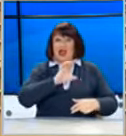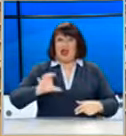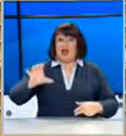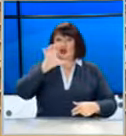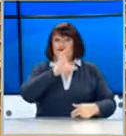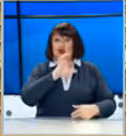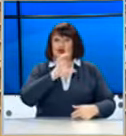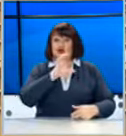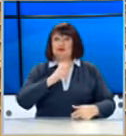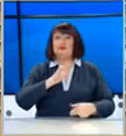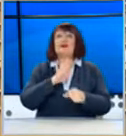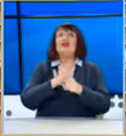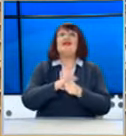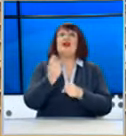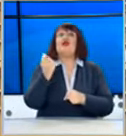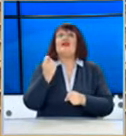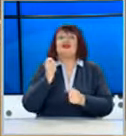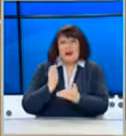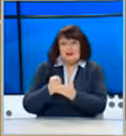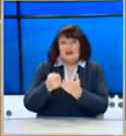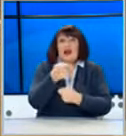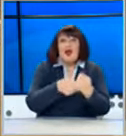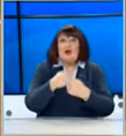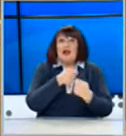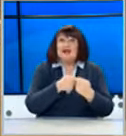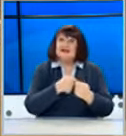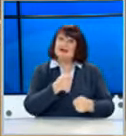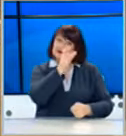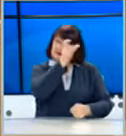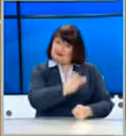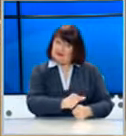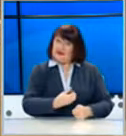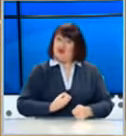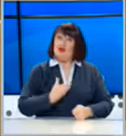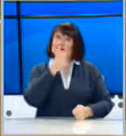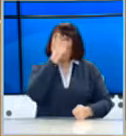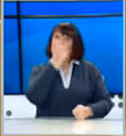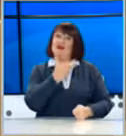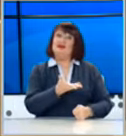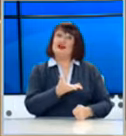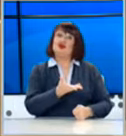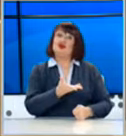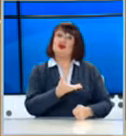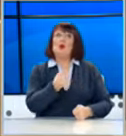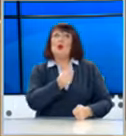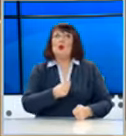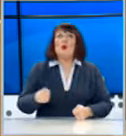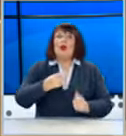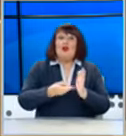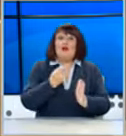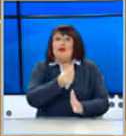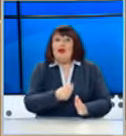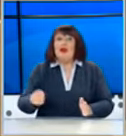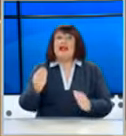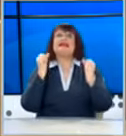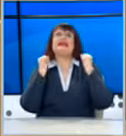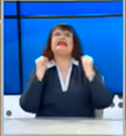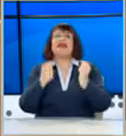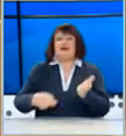Είστε περήφανος που κυβερνάτε ένα λαό που πληρώνει τα δεύτερα περισσότερα χρήματα για την υγεία